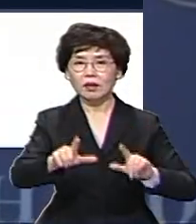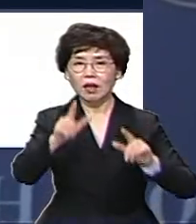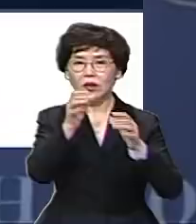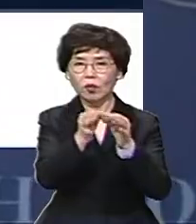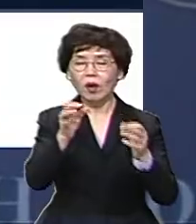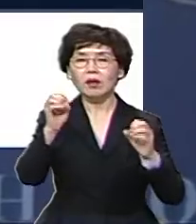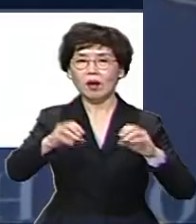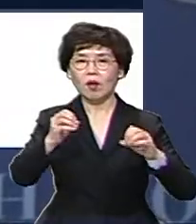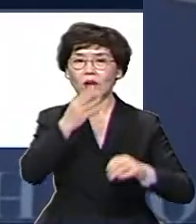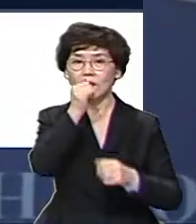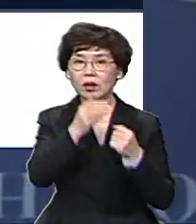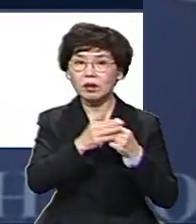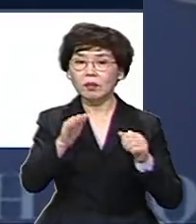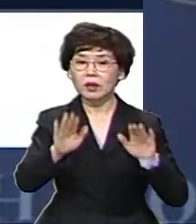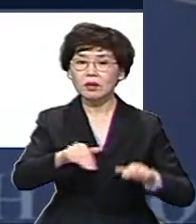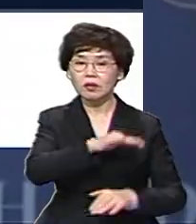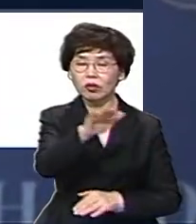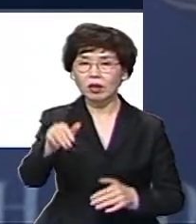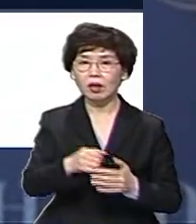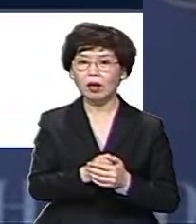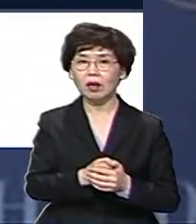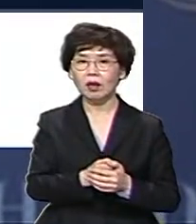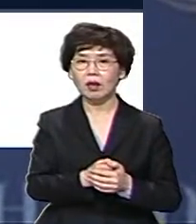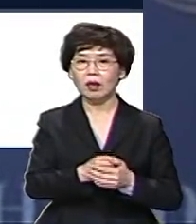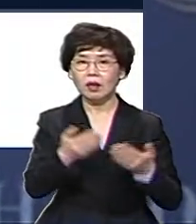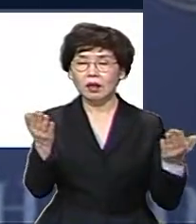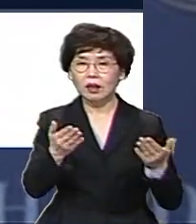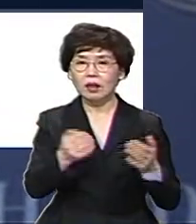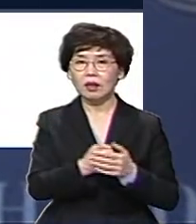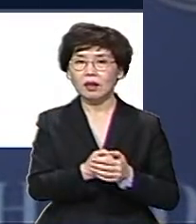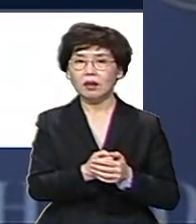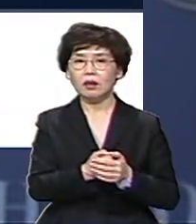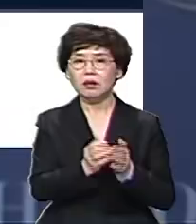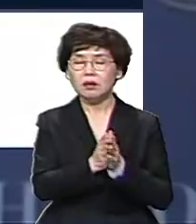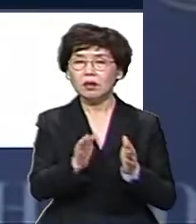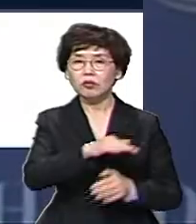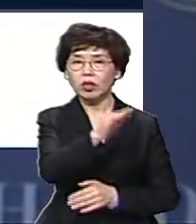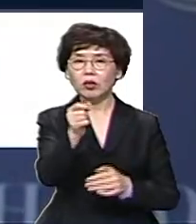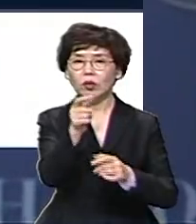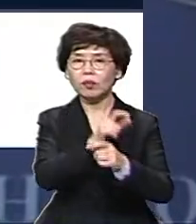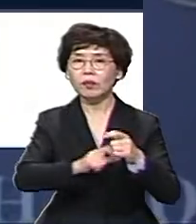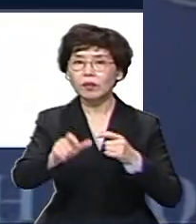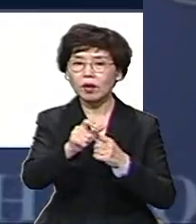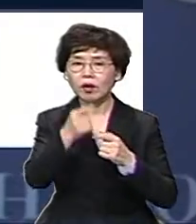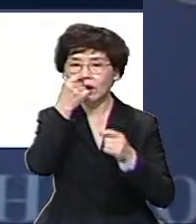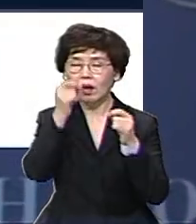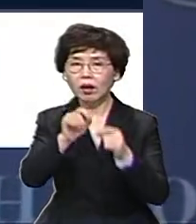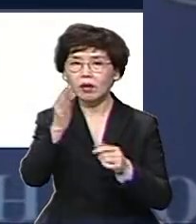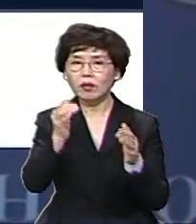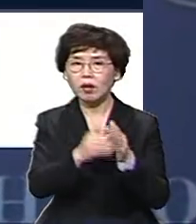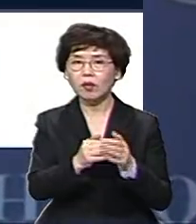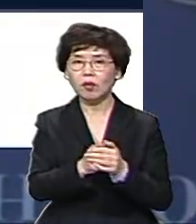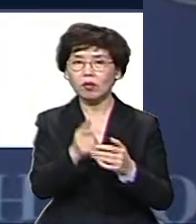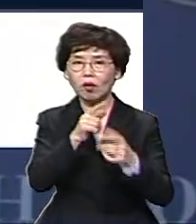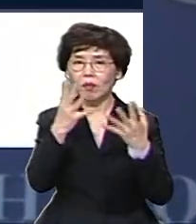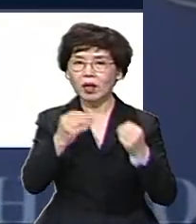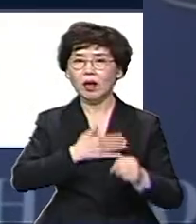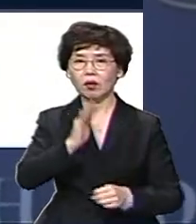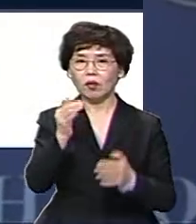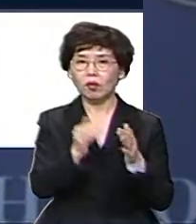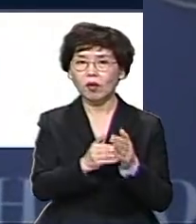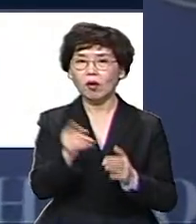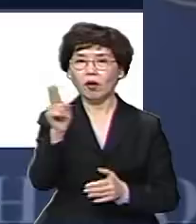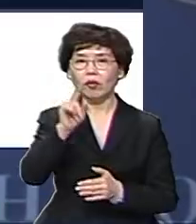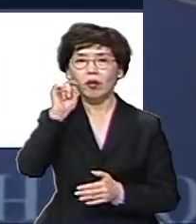또 개월들이 있기 때문에 이제 우리가 오히려 사업을 시작한 것이라고 생각합니다. 우리는 좀 더 친근해졌고 더 많이